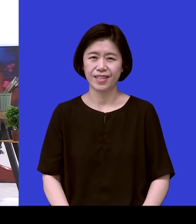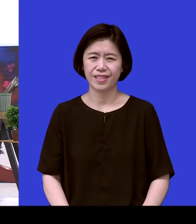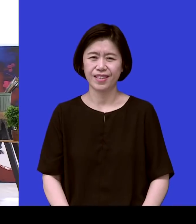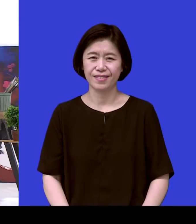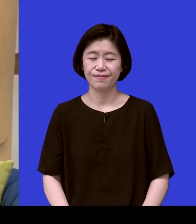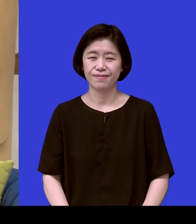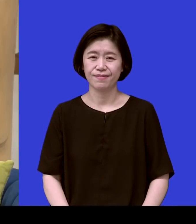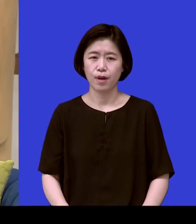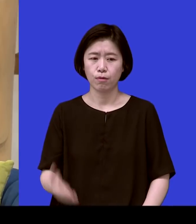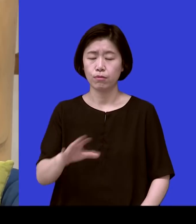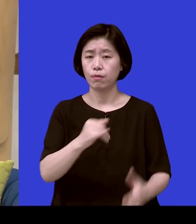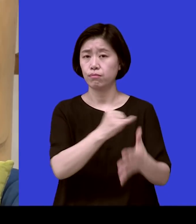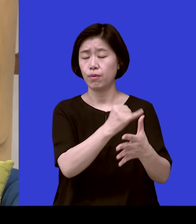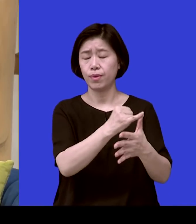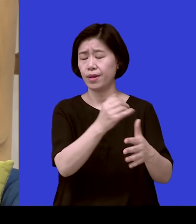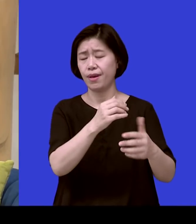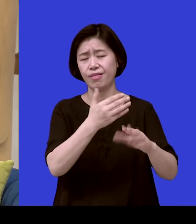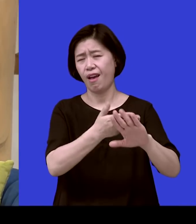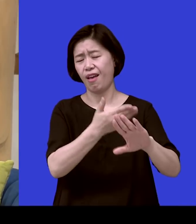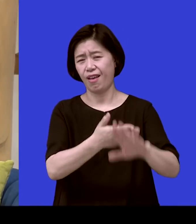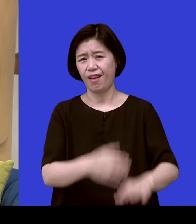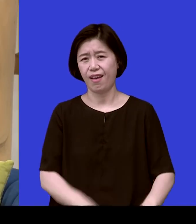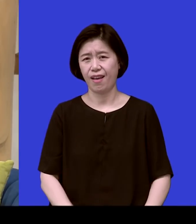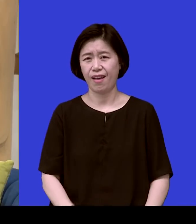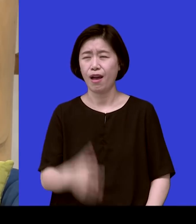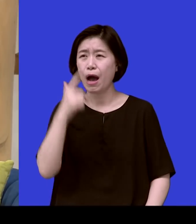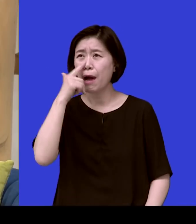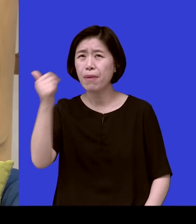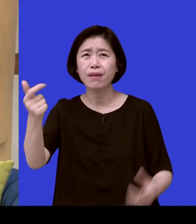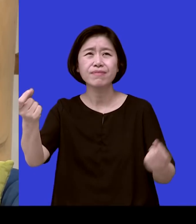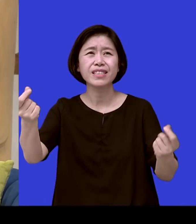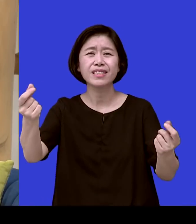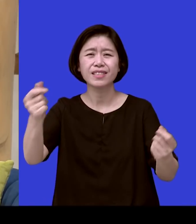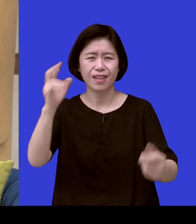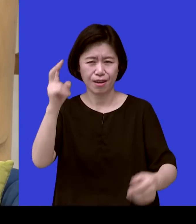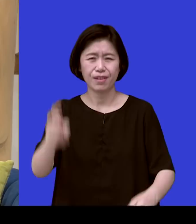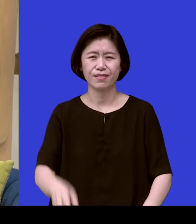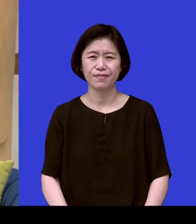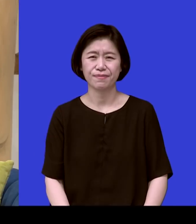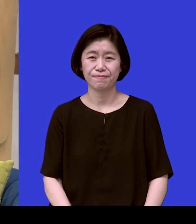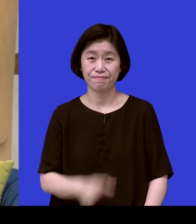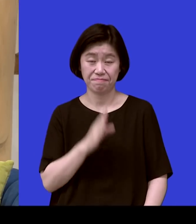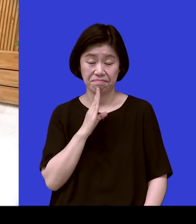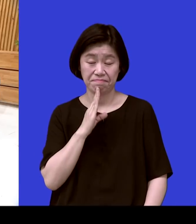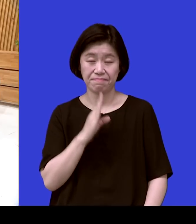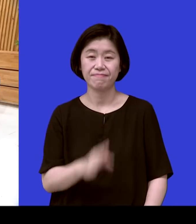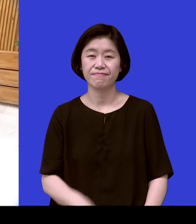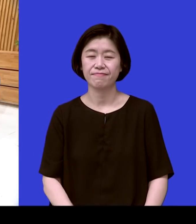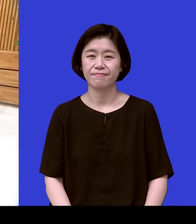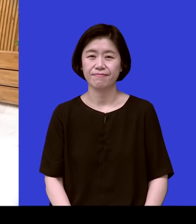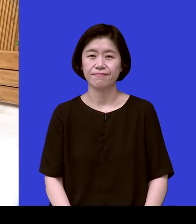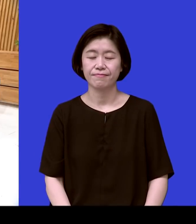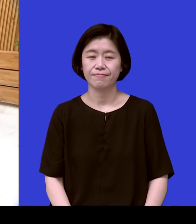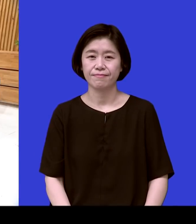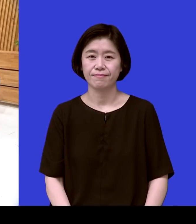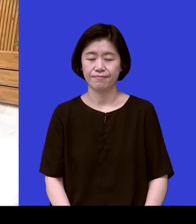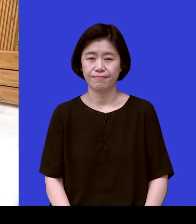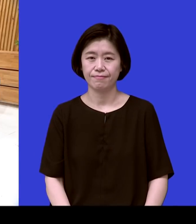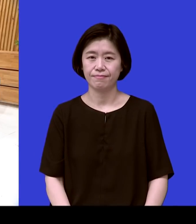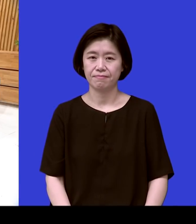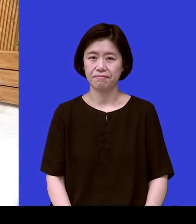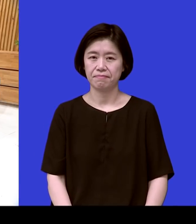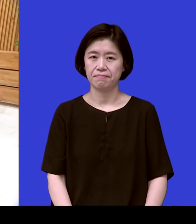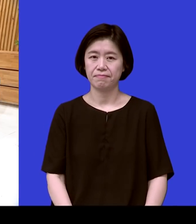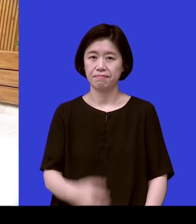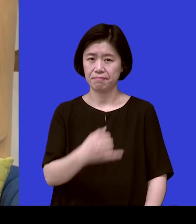이거 있잖아요. 맞아요. 걔는 정말 자기 아빠 아빠를 많이 닮았죠. 닮았어요. 그렇죠. 굉장히